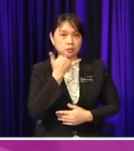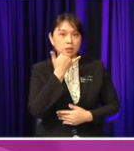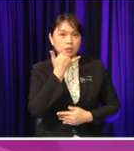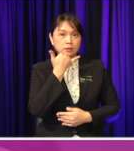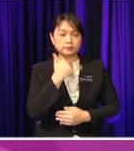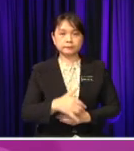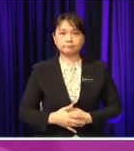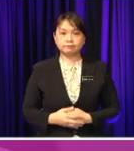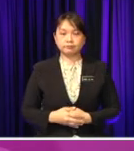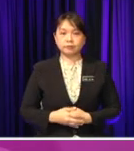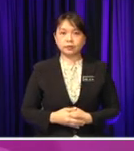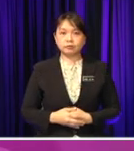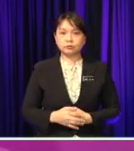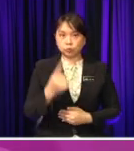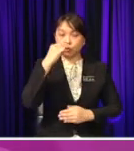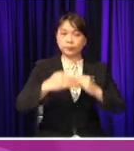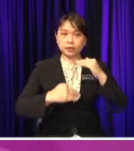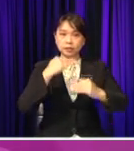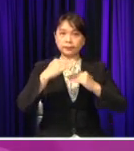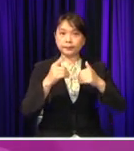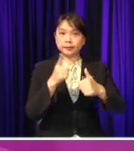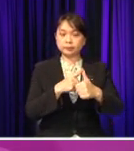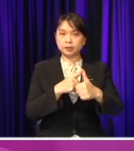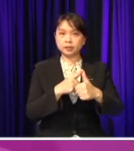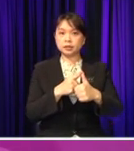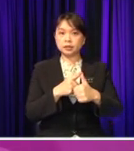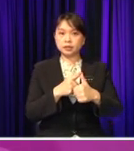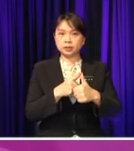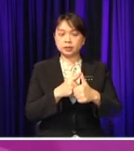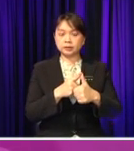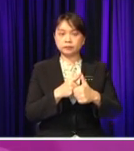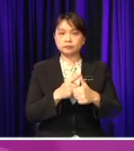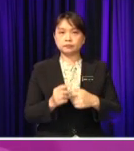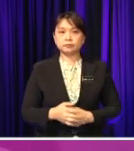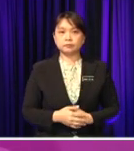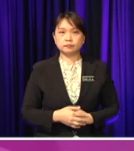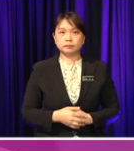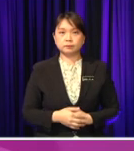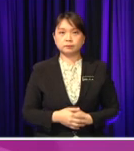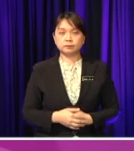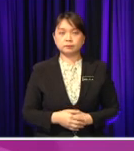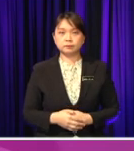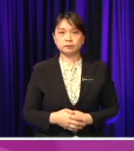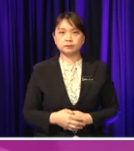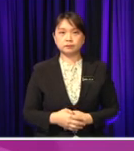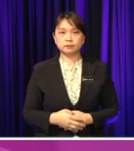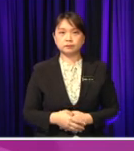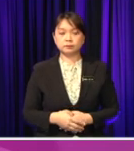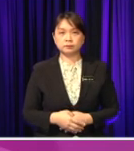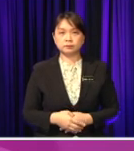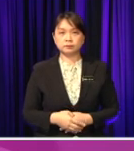yang pertama tambah 4 untuk pembilang yang kedua dan sampai dengan adalah simbol untuk kita